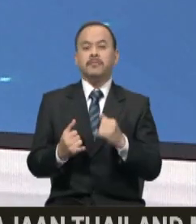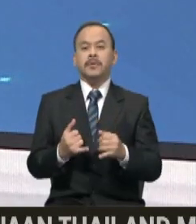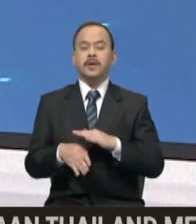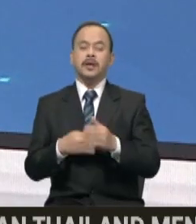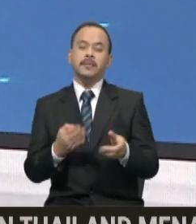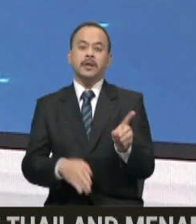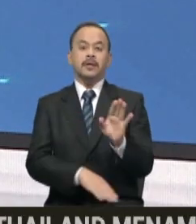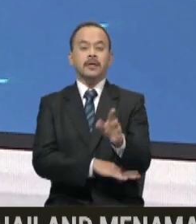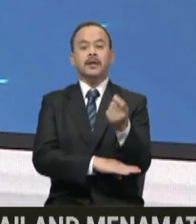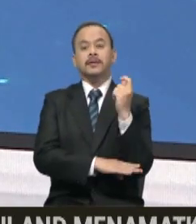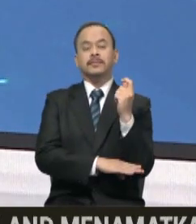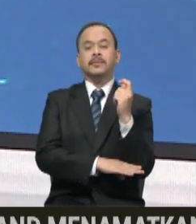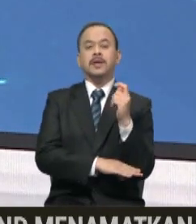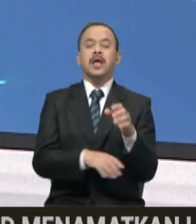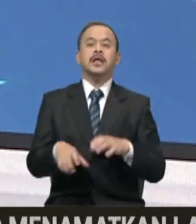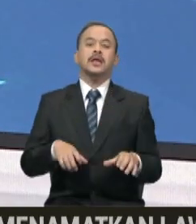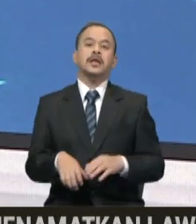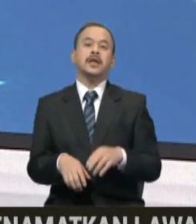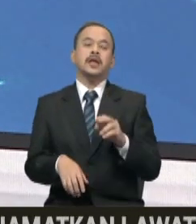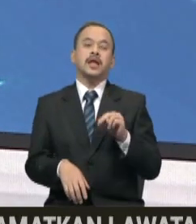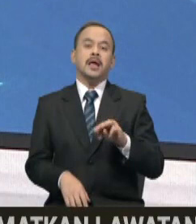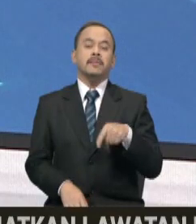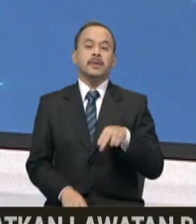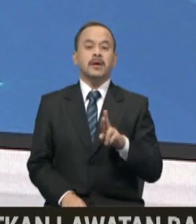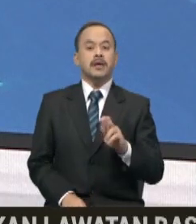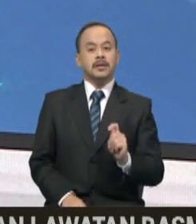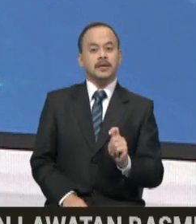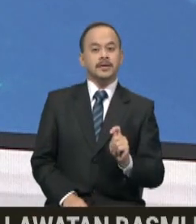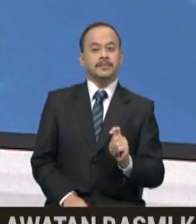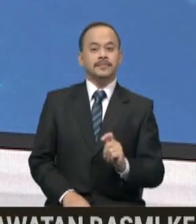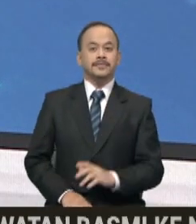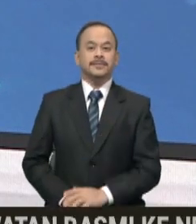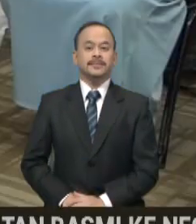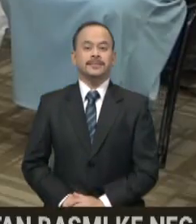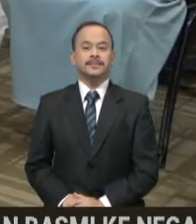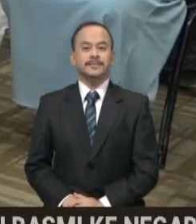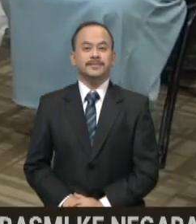sijil. Majlis berlangsung di Kementerian Sumber-Sumber Utama dan Pelancongan.